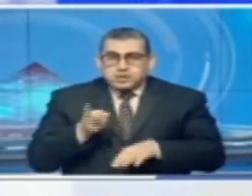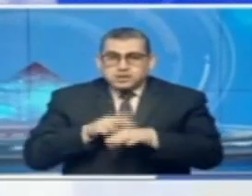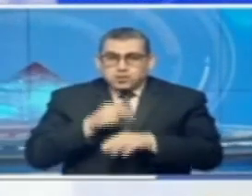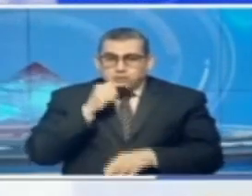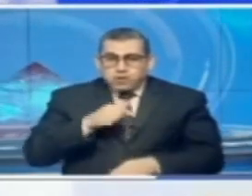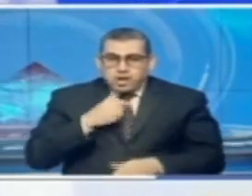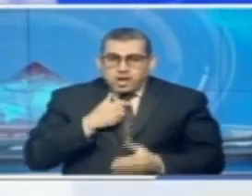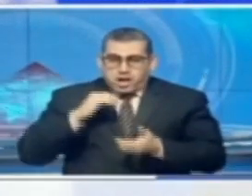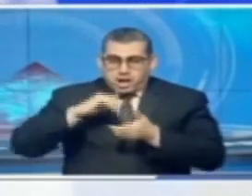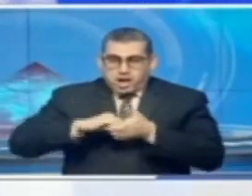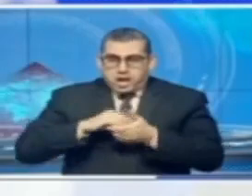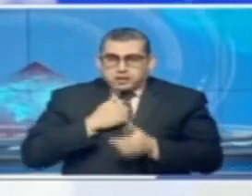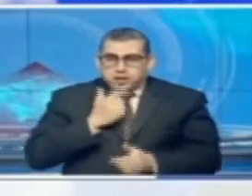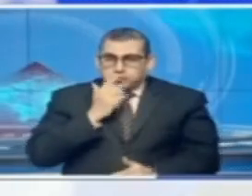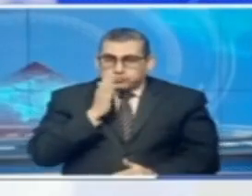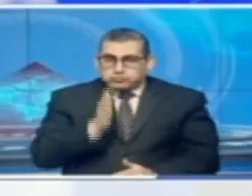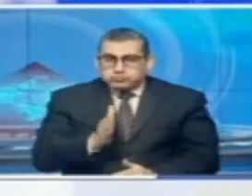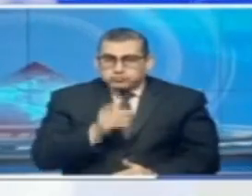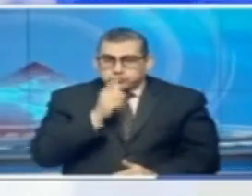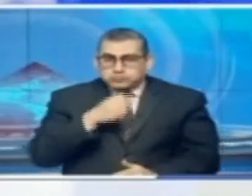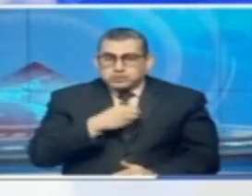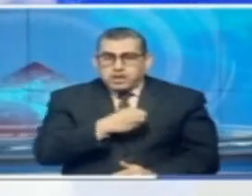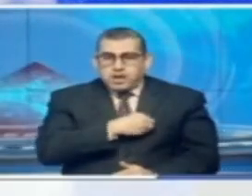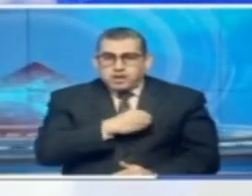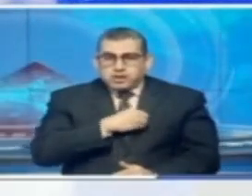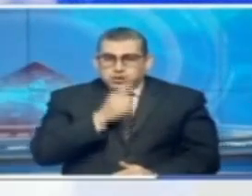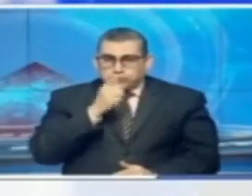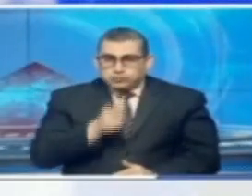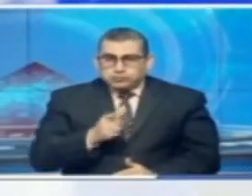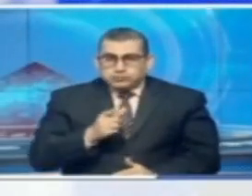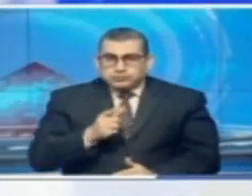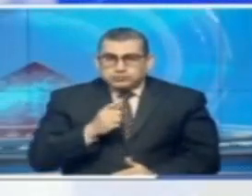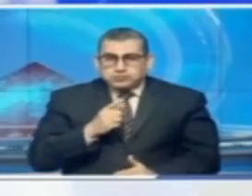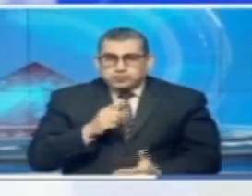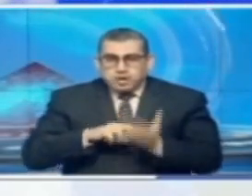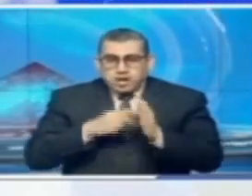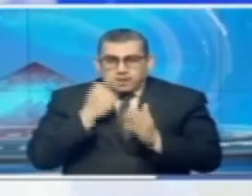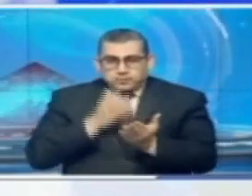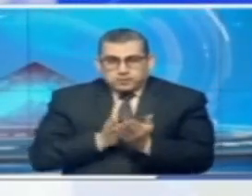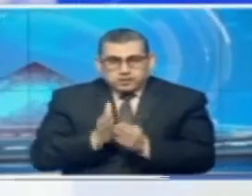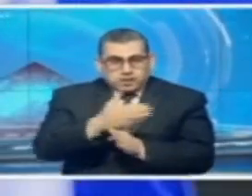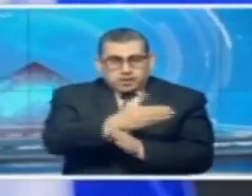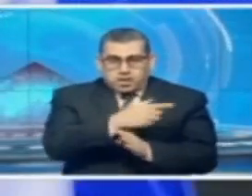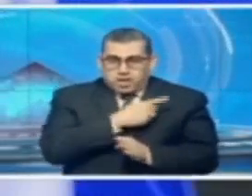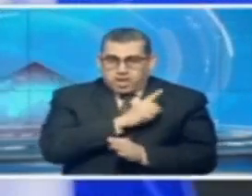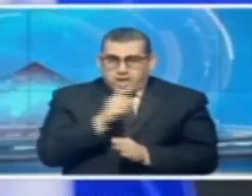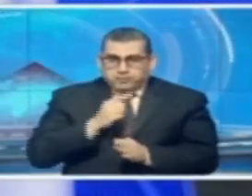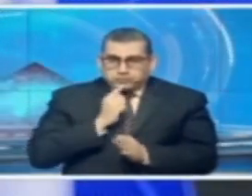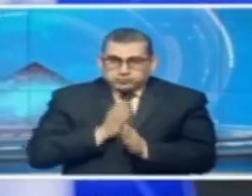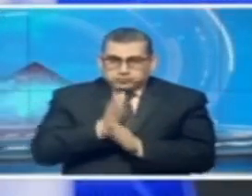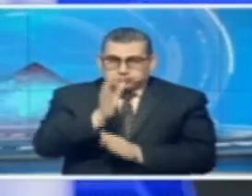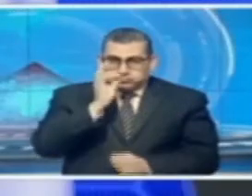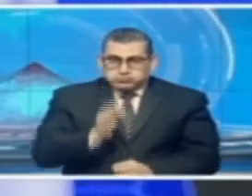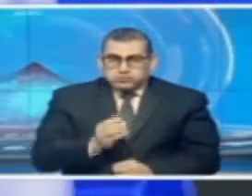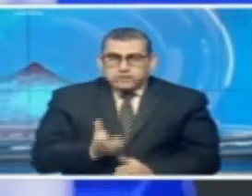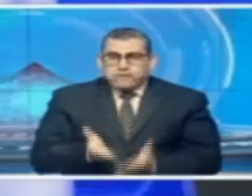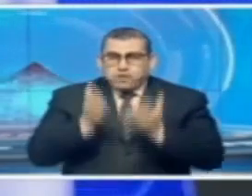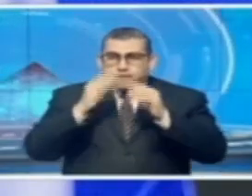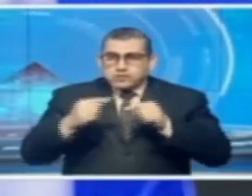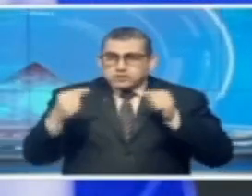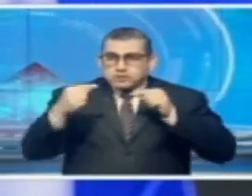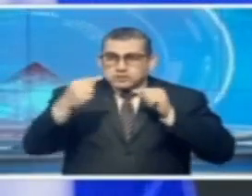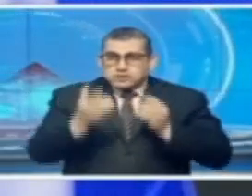عهدنا وتلك هي عقيدتنا التي لن نحيد عنها أبدا مهما بلغت